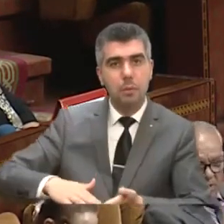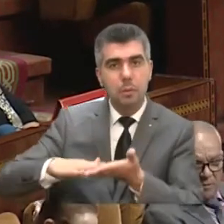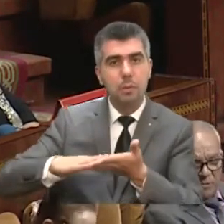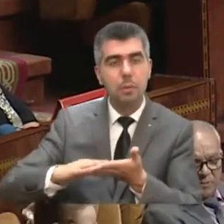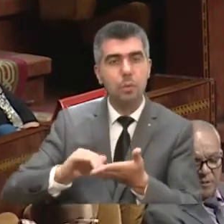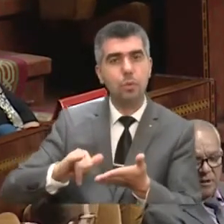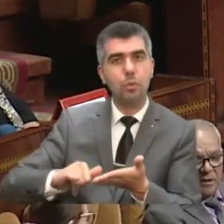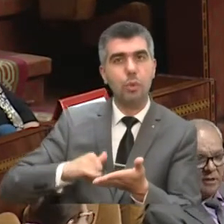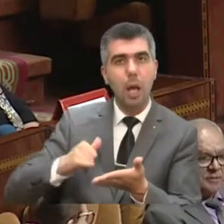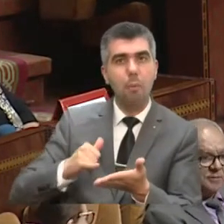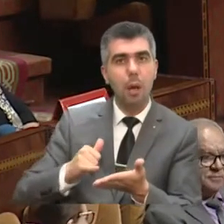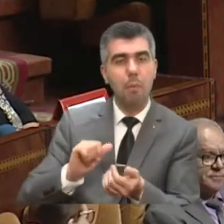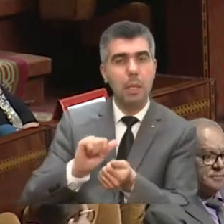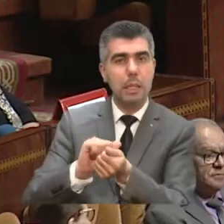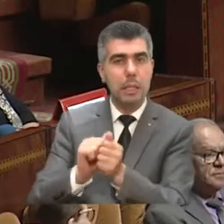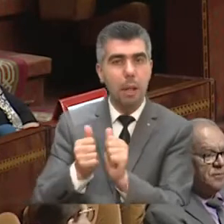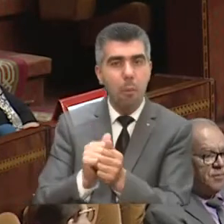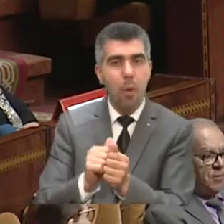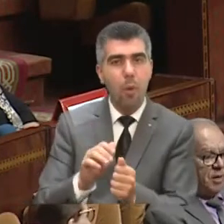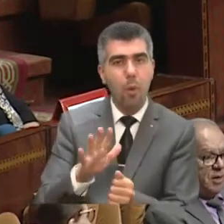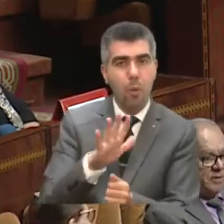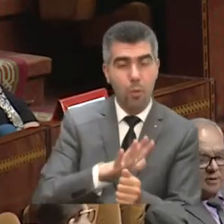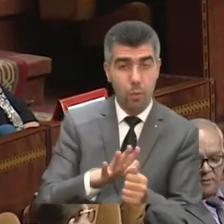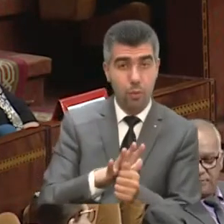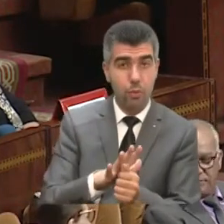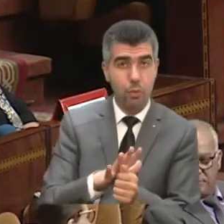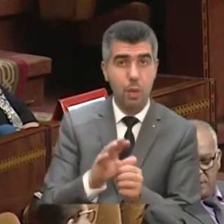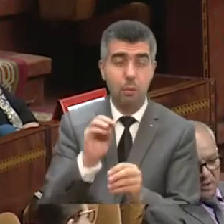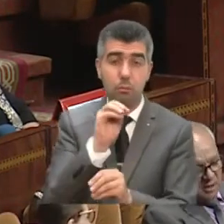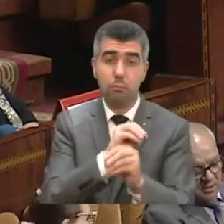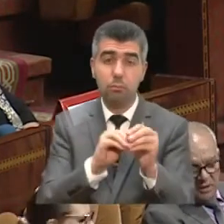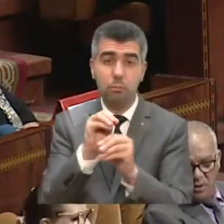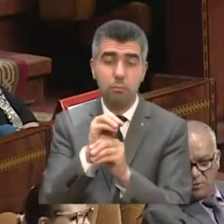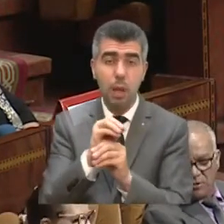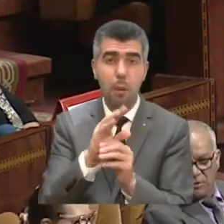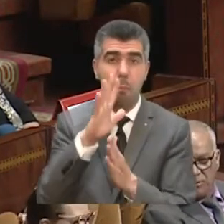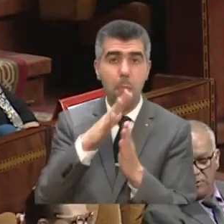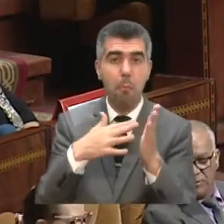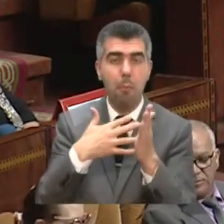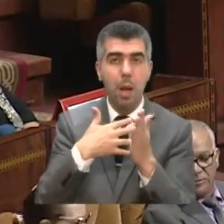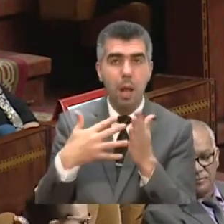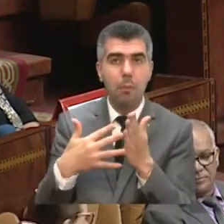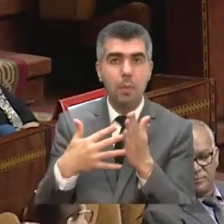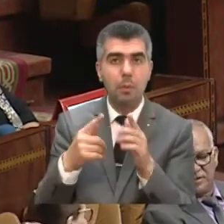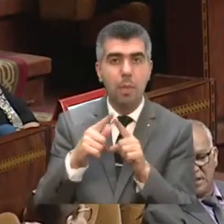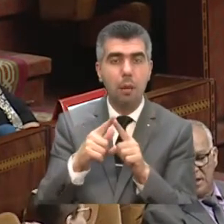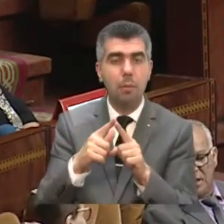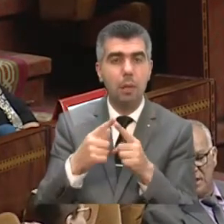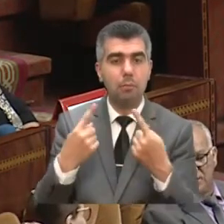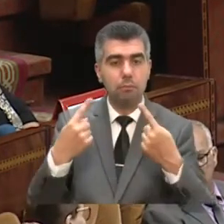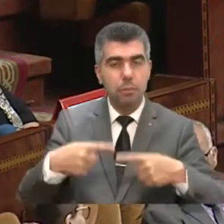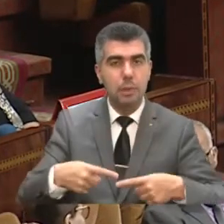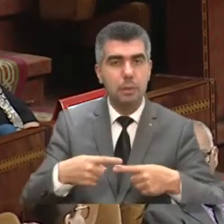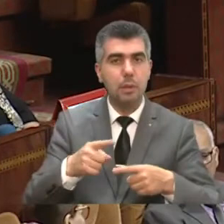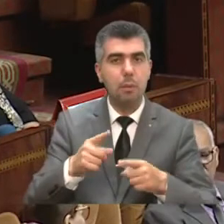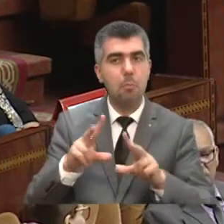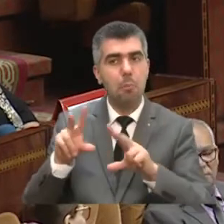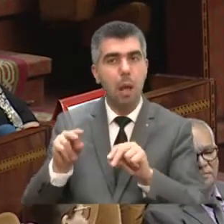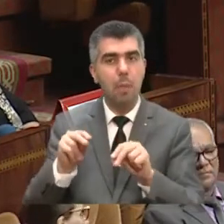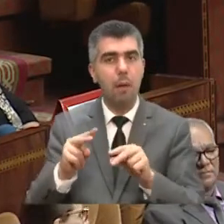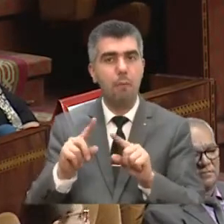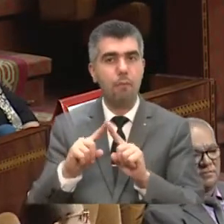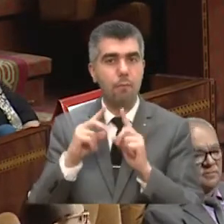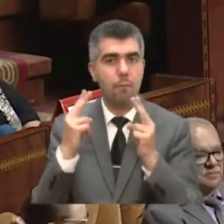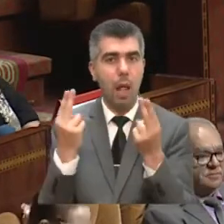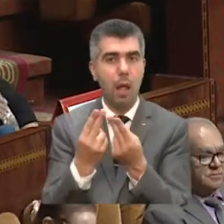ملائمة لممارسة الرياضة والتأخر في إنجاز عقد البرنامج متعلق بالحلبات المطاطية وفق المعايير الدولية. السيد